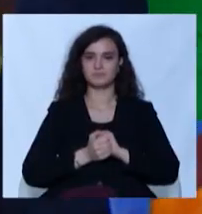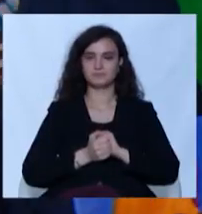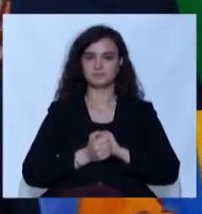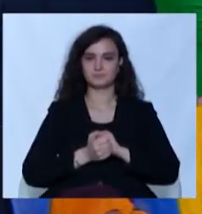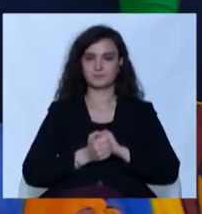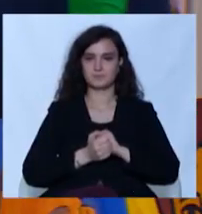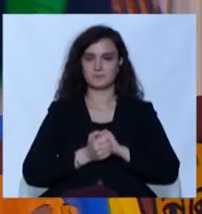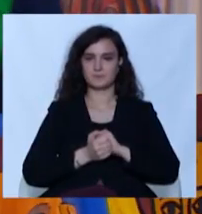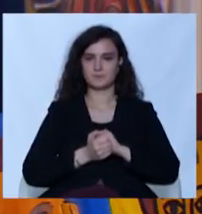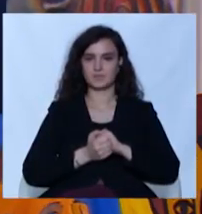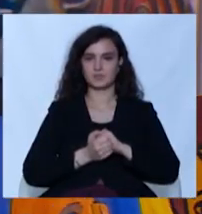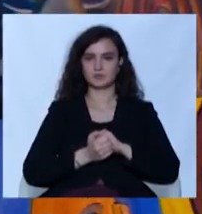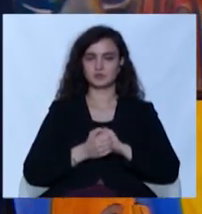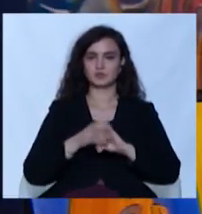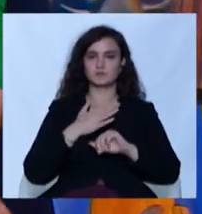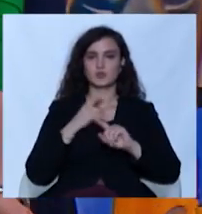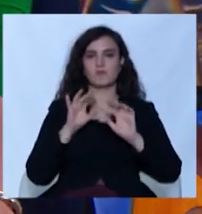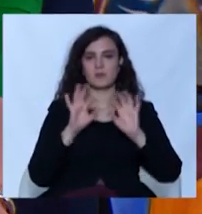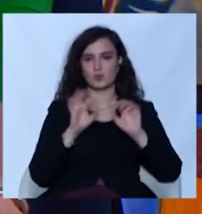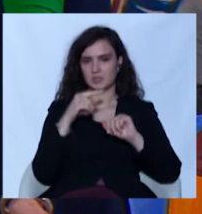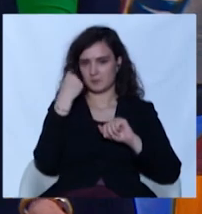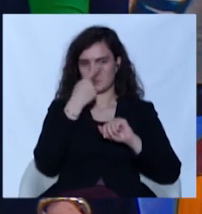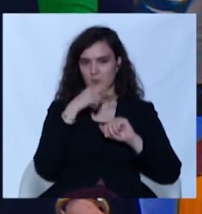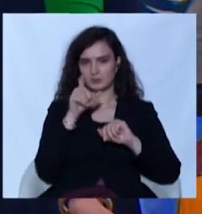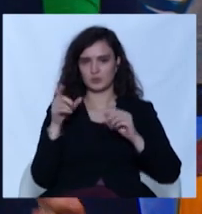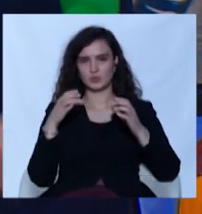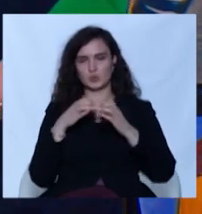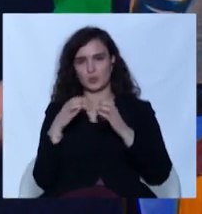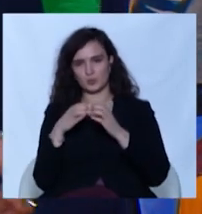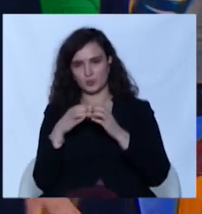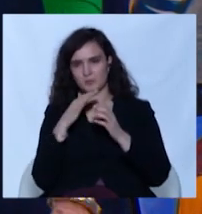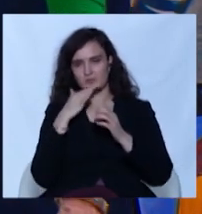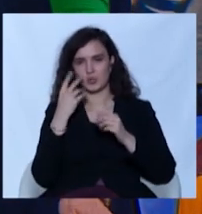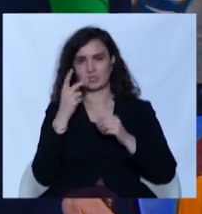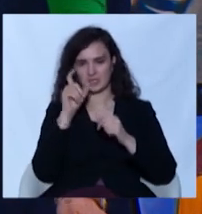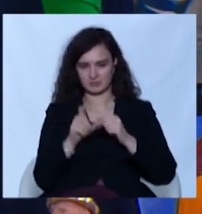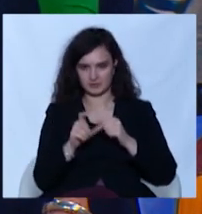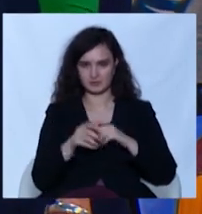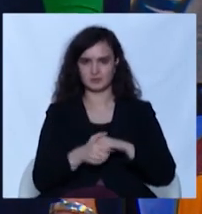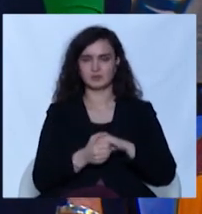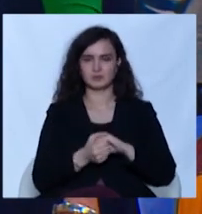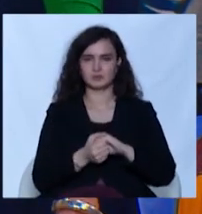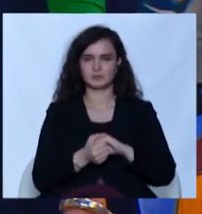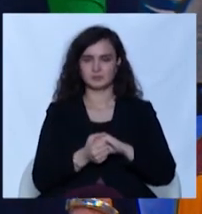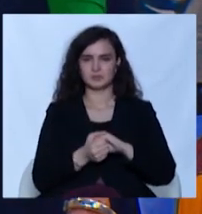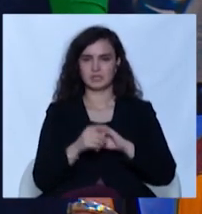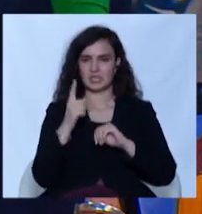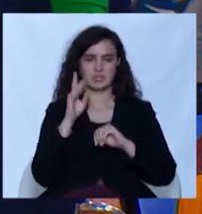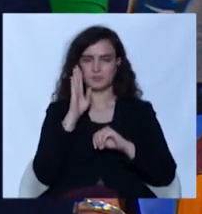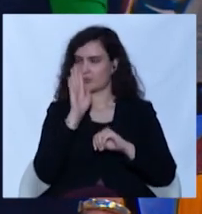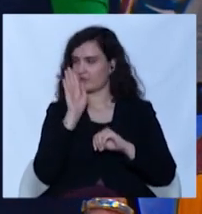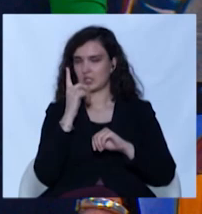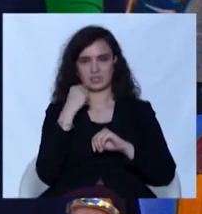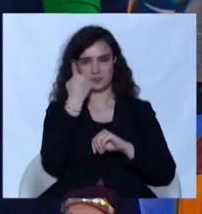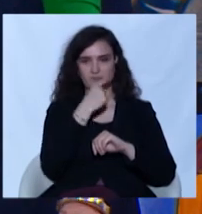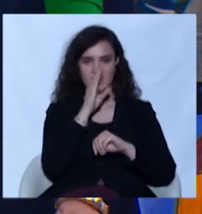ჩვენ რო ვყვებოდით პორტრეტზე, ჯგუფურზე, არა, ორად ორზე, აი ხედავთ აქ ერთი პროფილში, ერთი ფაში